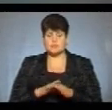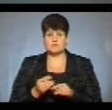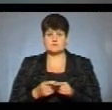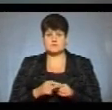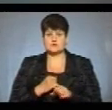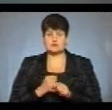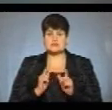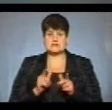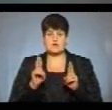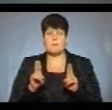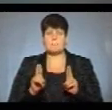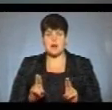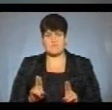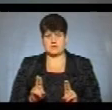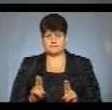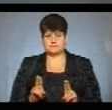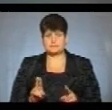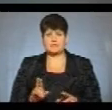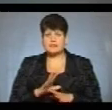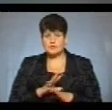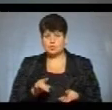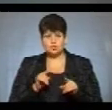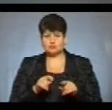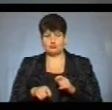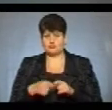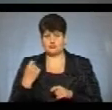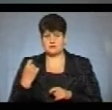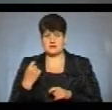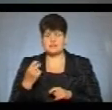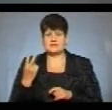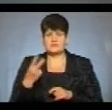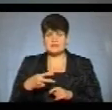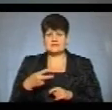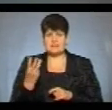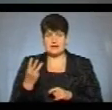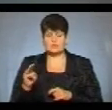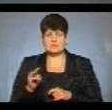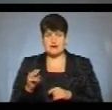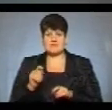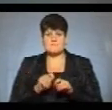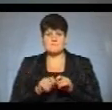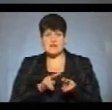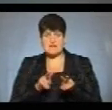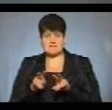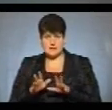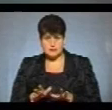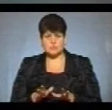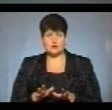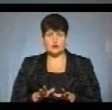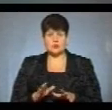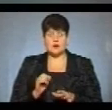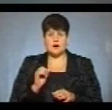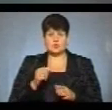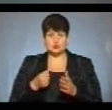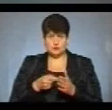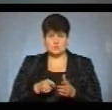роботи згідно правил. Не було ж тут порушення. Як 23 травня перевірено як, то він існує до